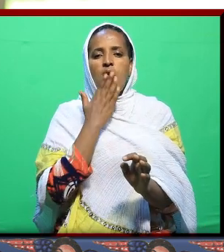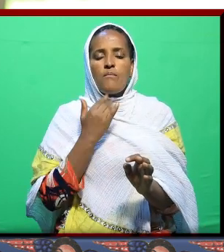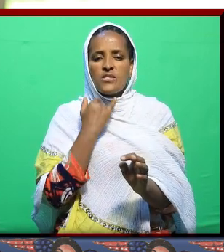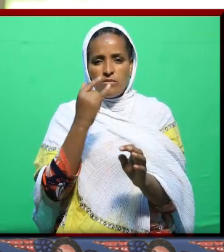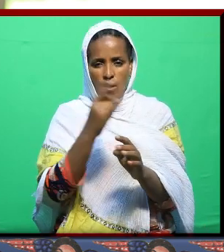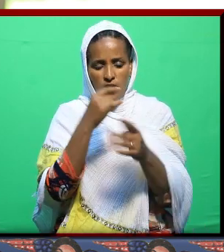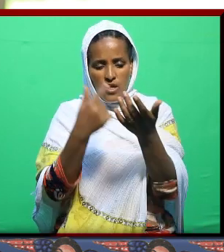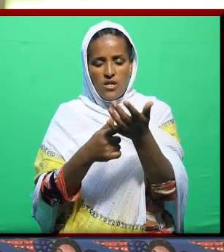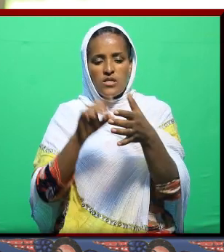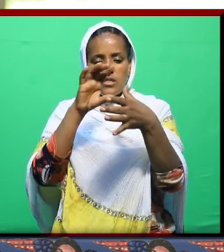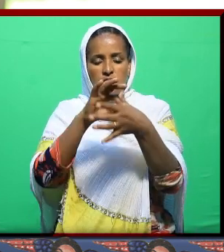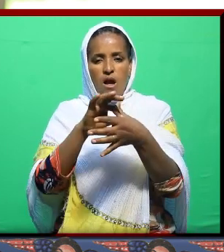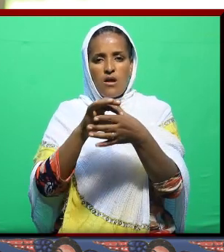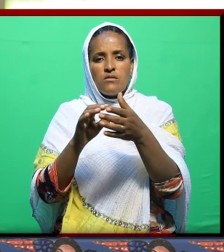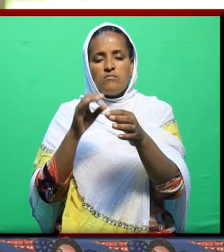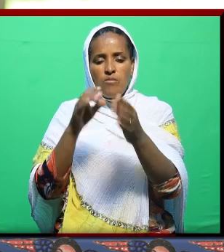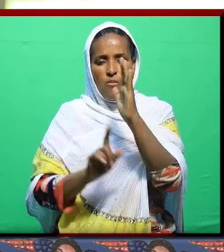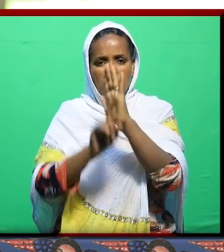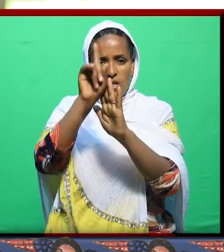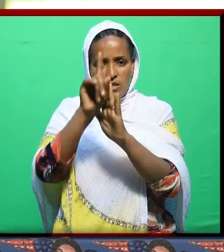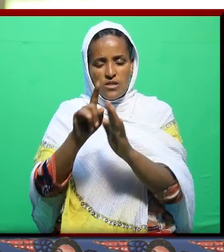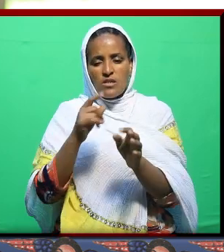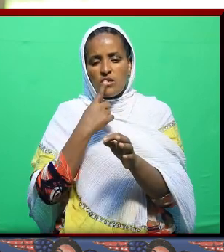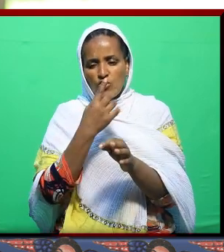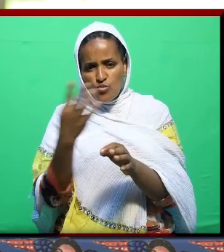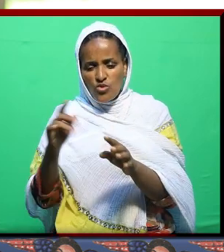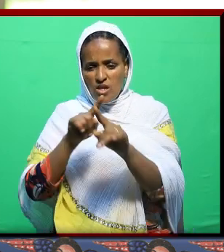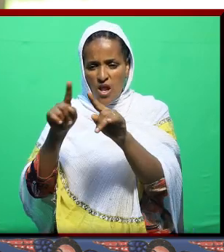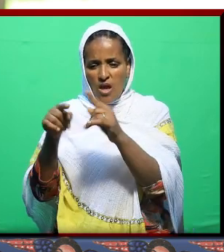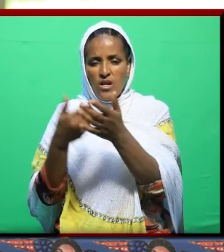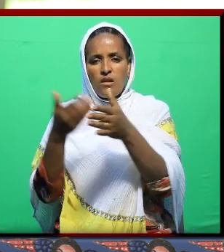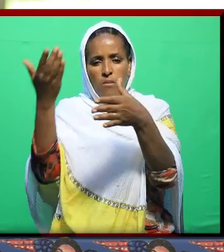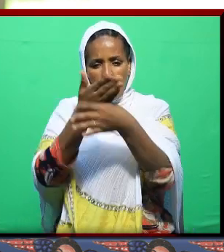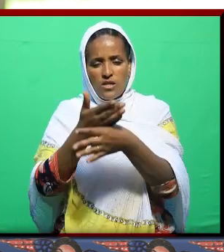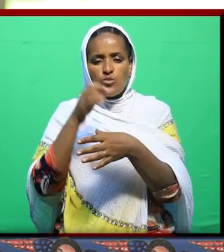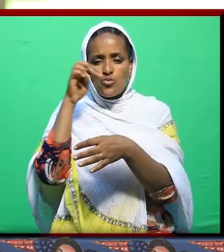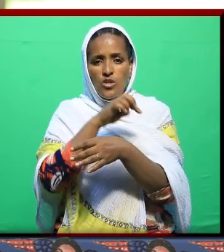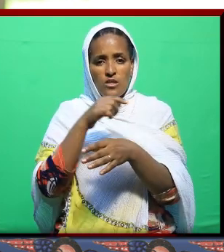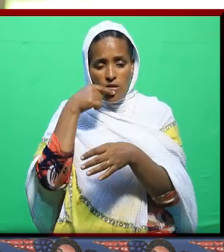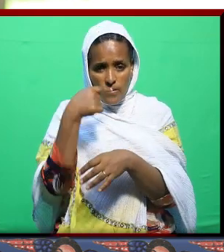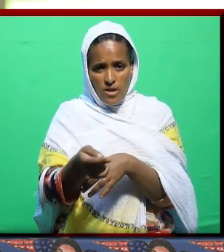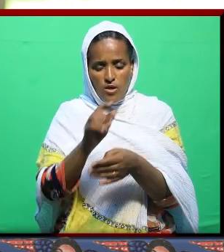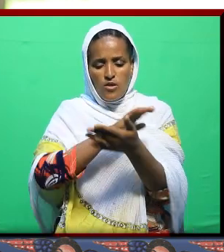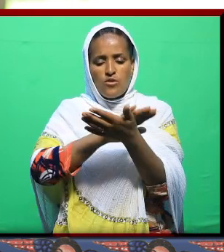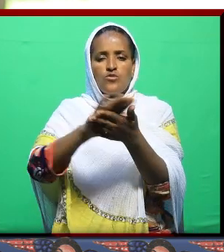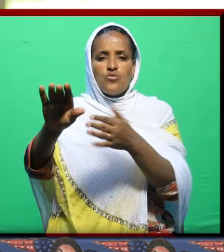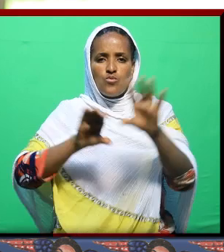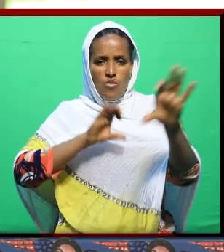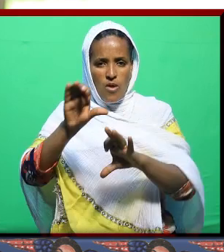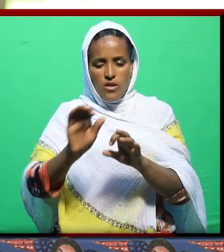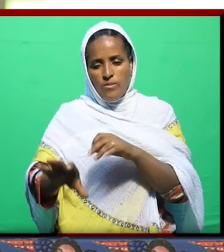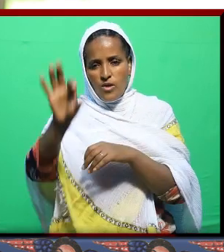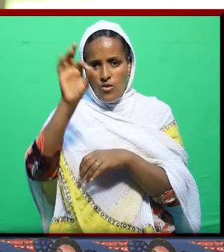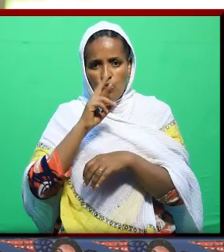በነ ይሄ ንጻ ስጋ በመባል ይታወቃል ስጋን በማንጻት ስጋን ከርኩሰት ከዝሙት ከተለያየ ነገር ካሰት ከመናገር